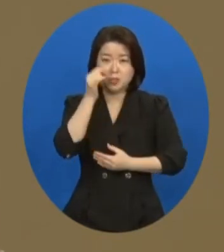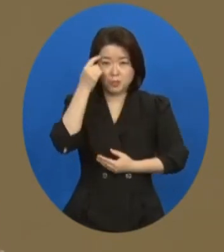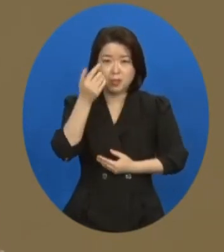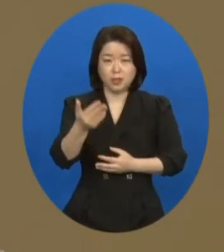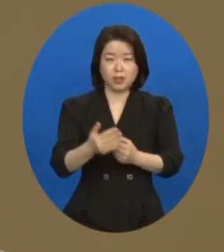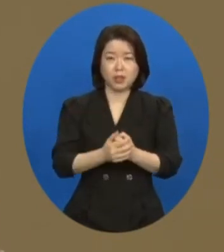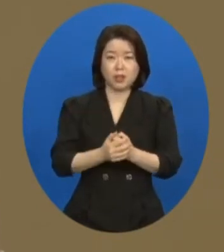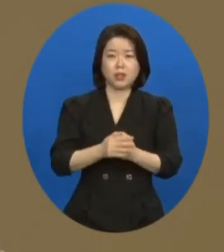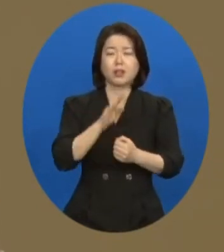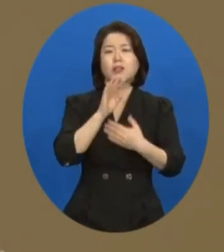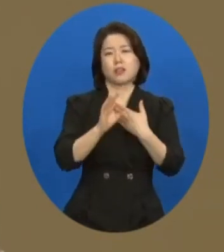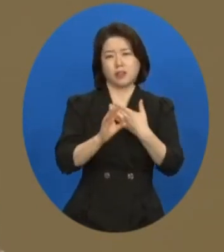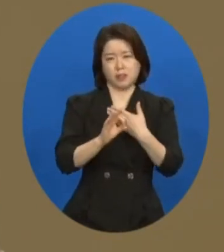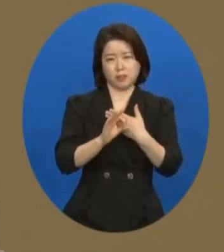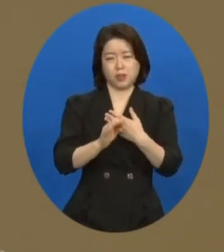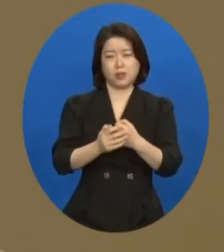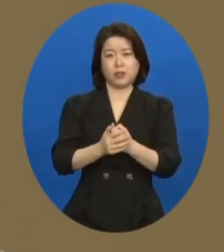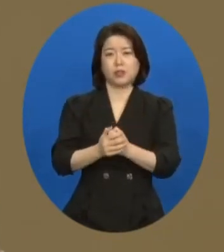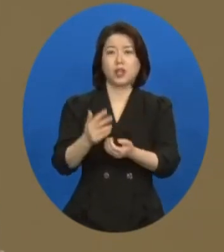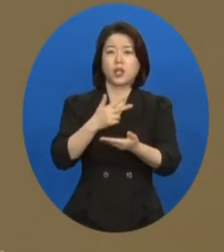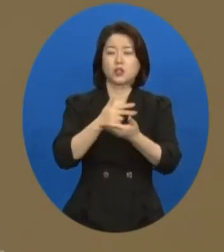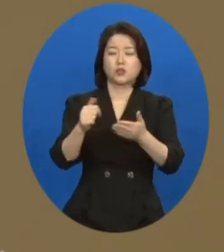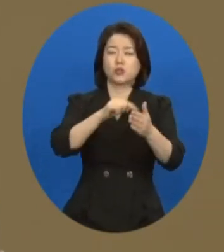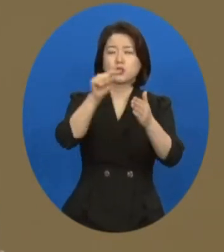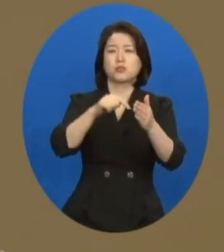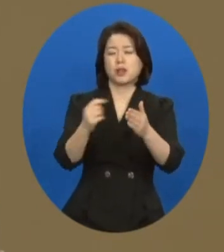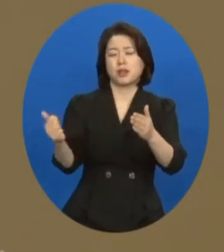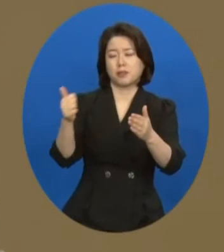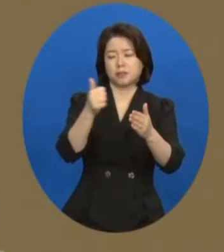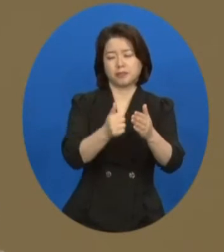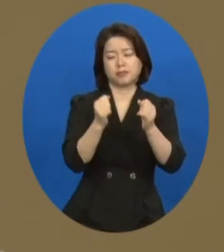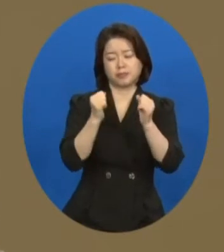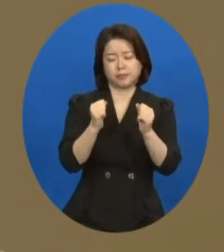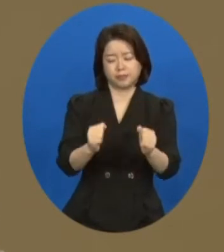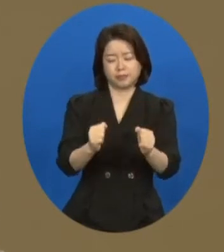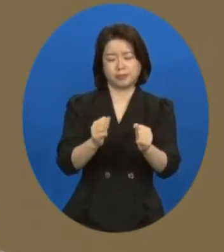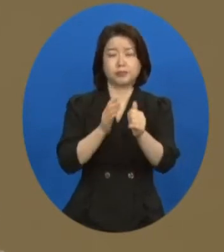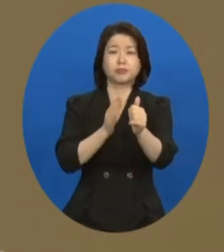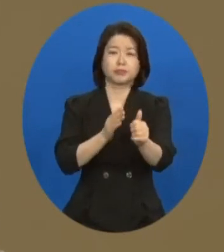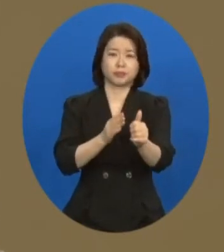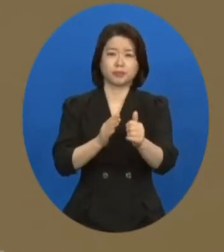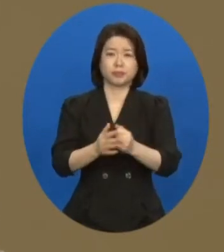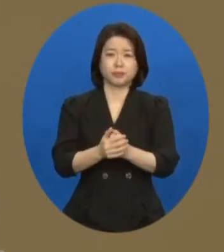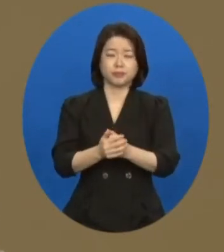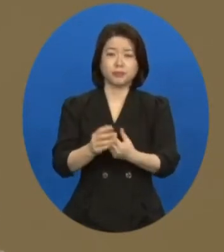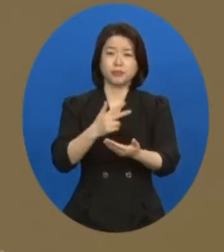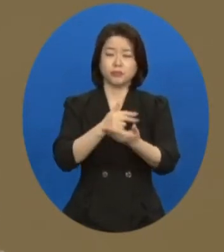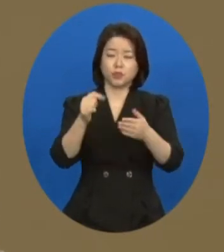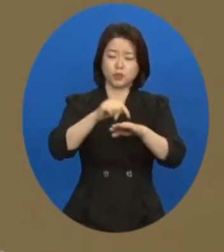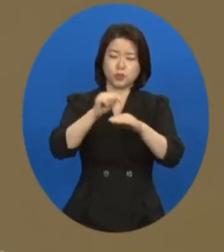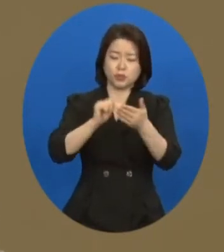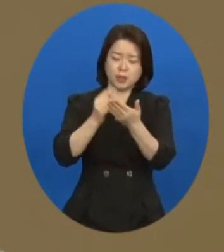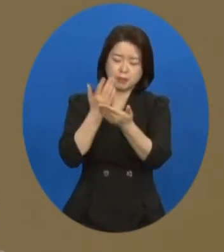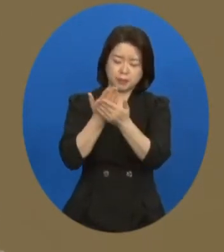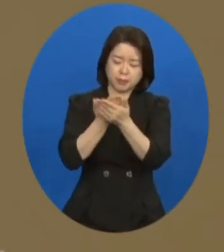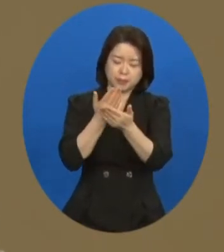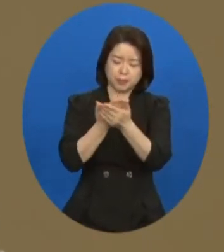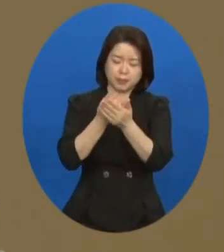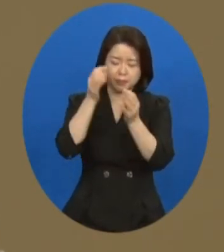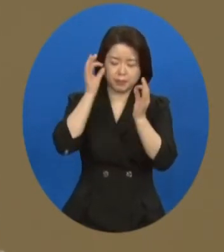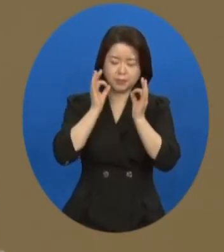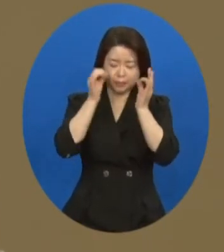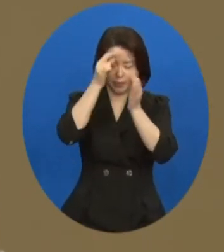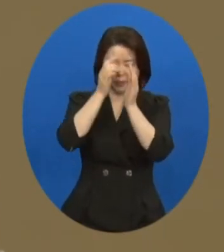그렇다면 주님 안에 과 하셔야 됩니다 주님의 마음을 달라고 구해보세요